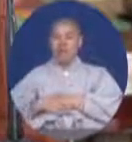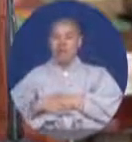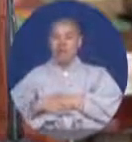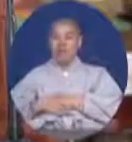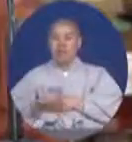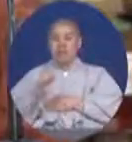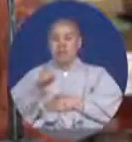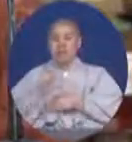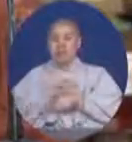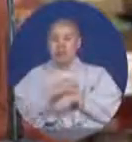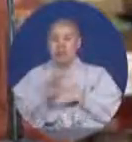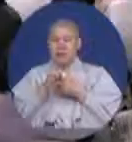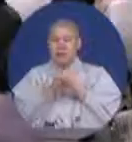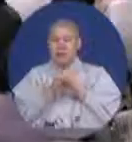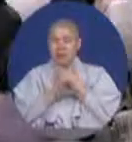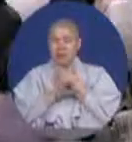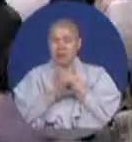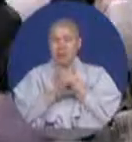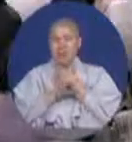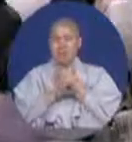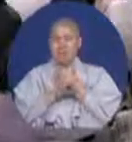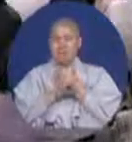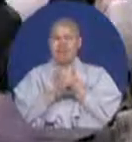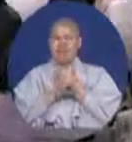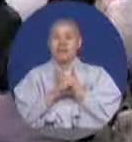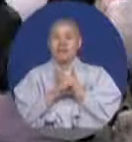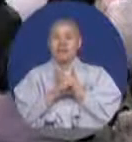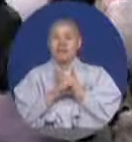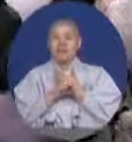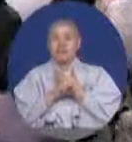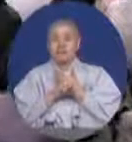거냐? 이게 아주